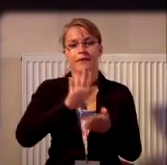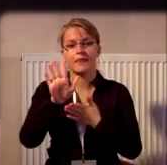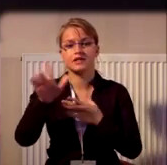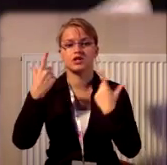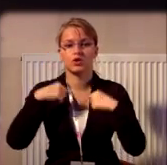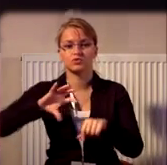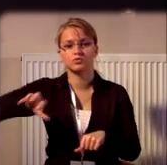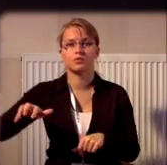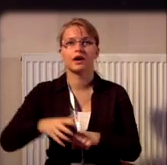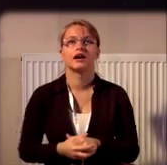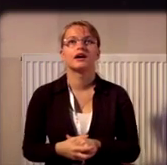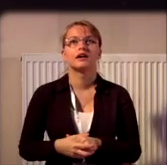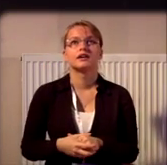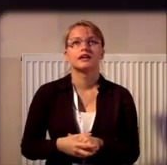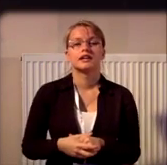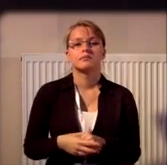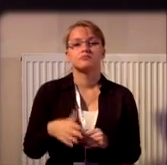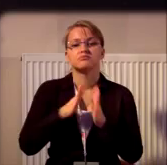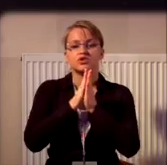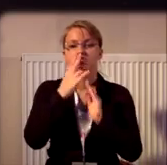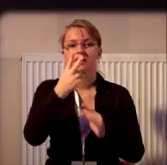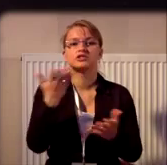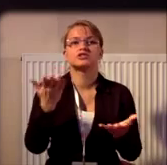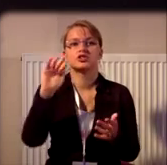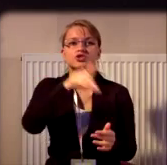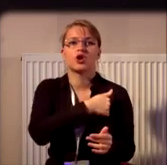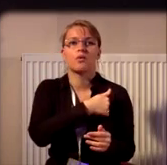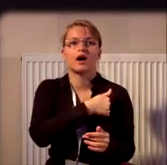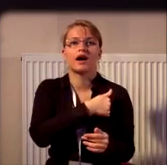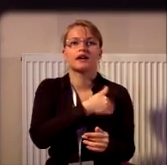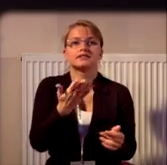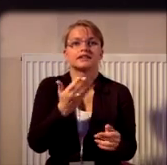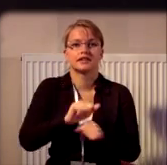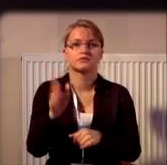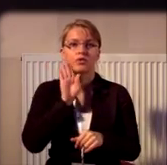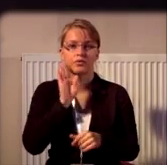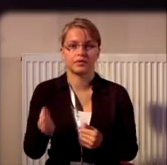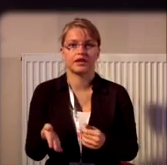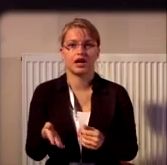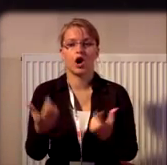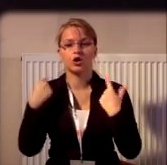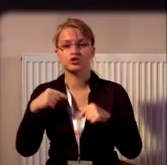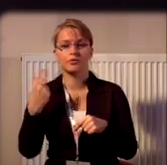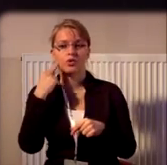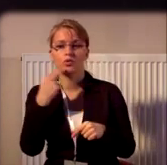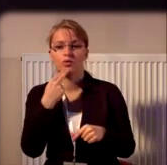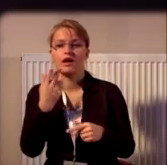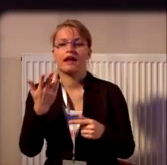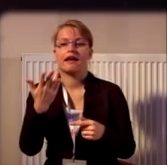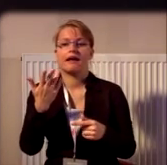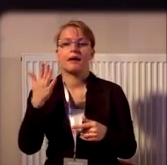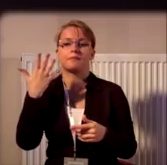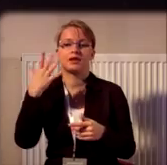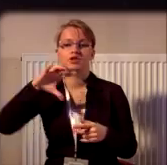Proszę popatrzeć, w której szkole tak jest. Uczniowie niesłyszący w 5-osobowej grupie. Więc od razu to procentowało i